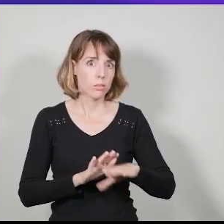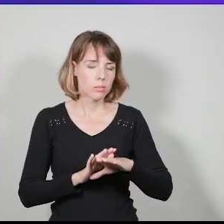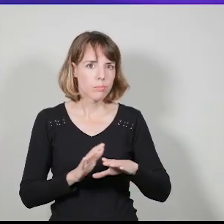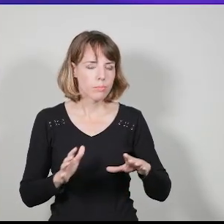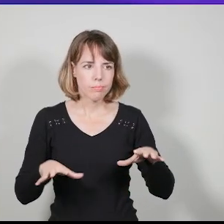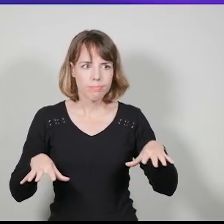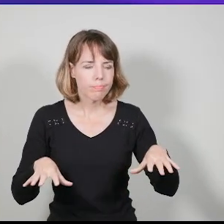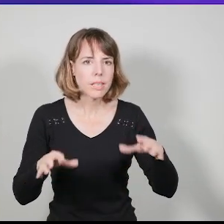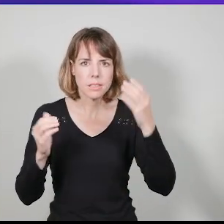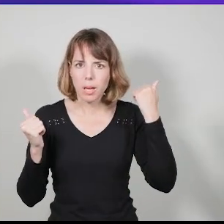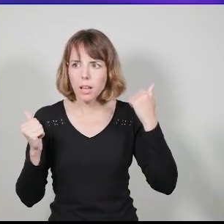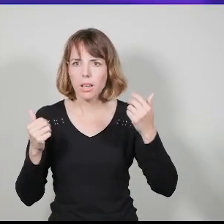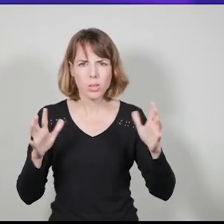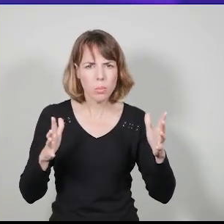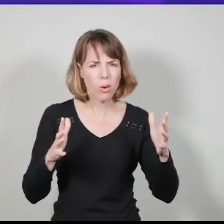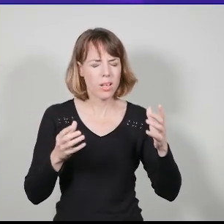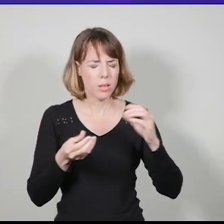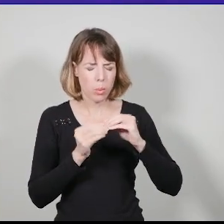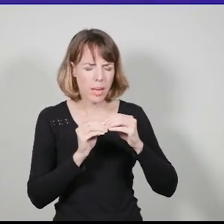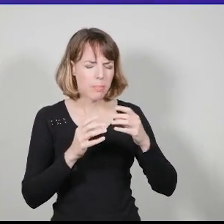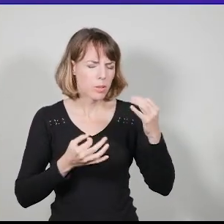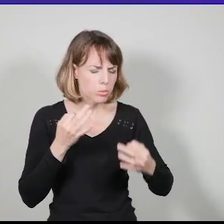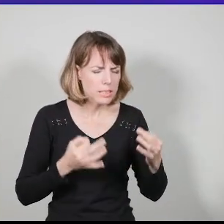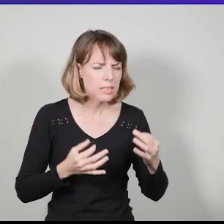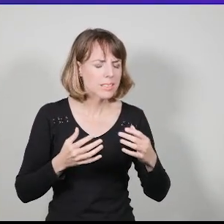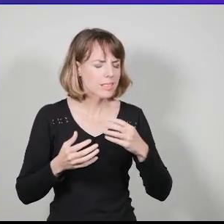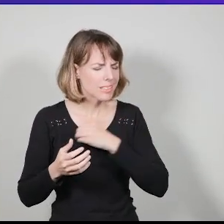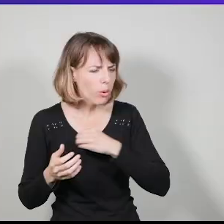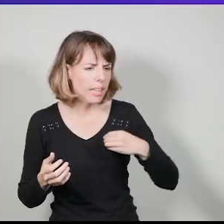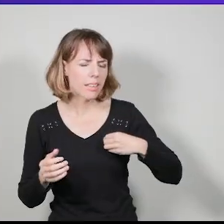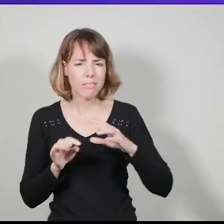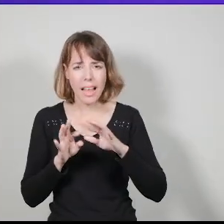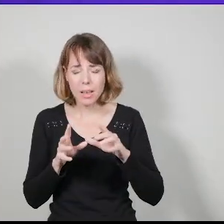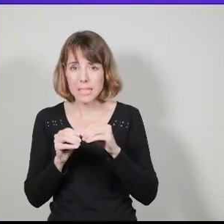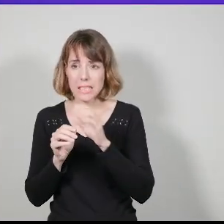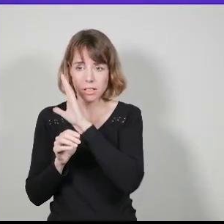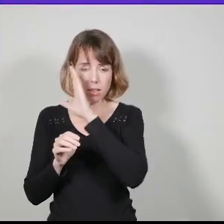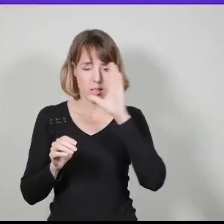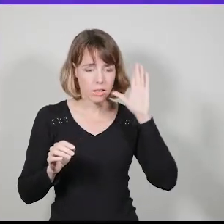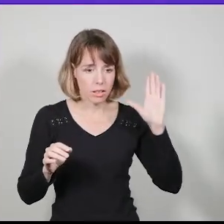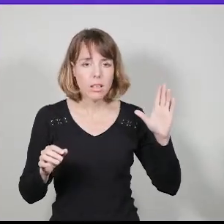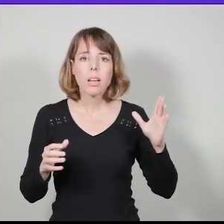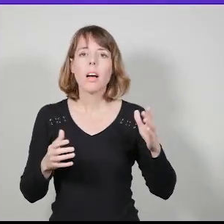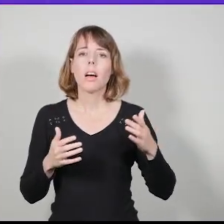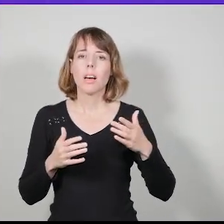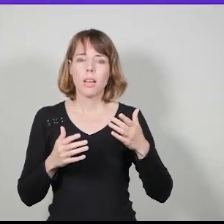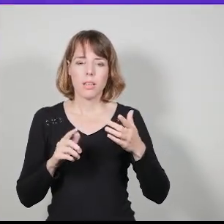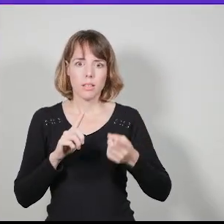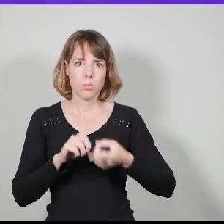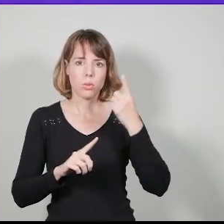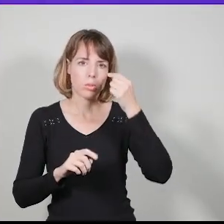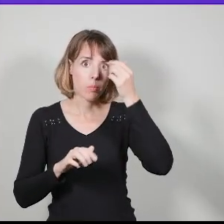y a des problèmes juridiques, de santé, de famille, enfin c'est très multiple, voilà. Et donc, pour qu'ils puissent avancer, anticiper, comme on